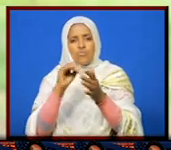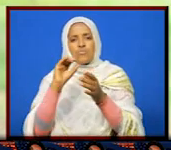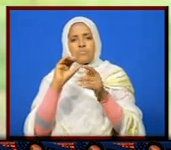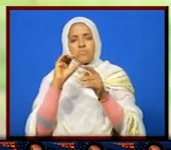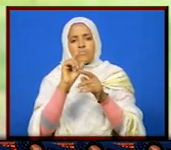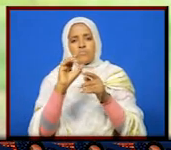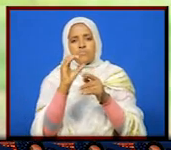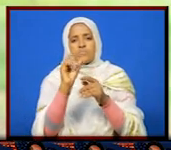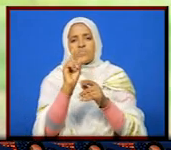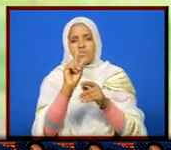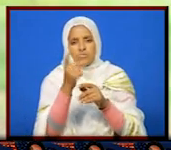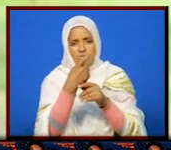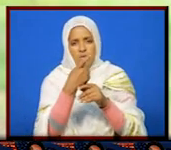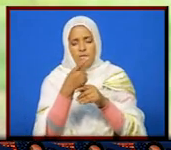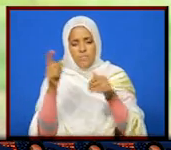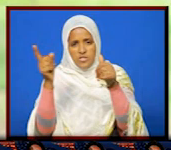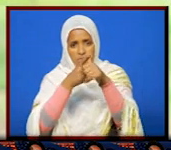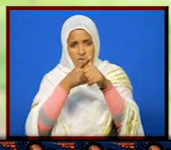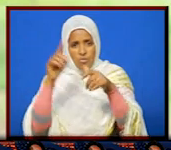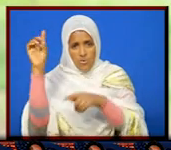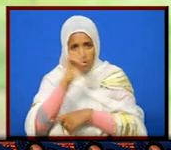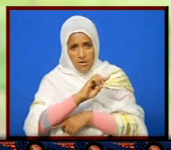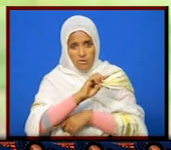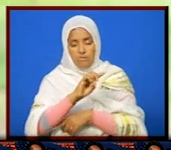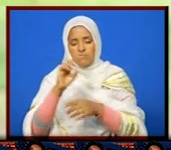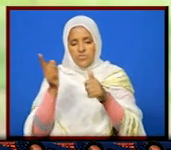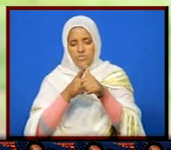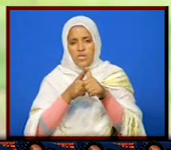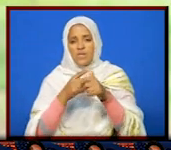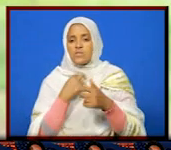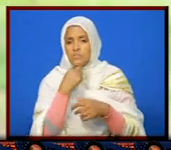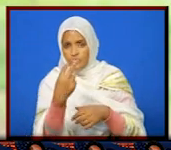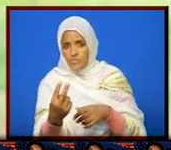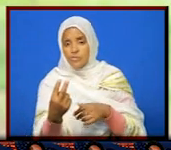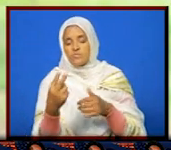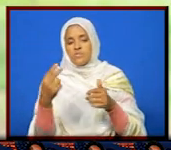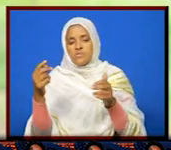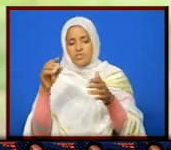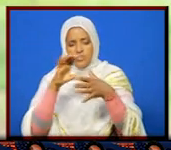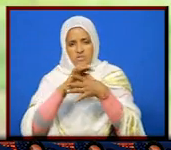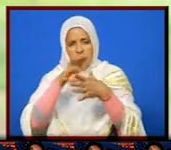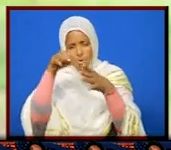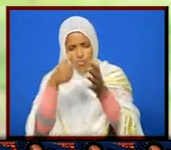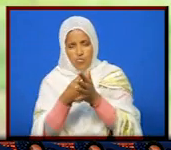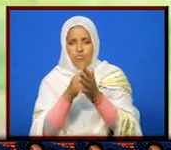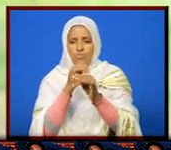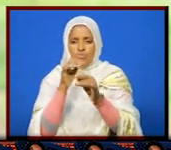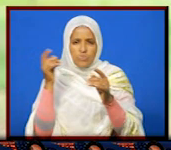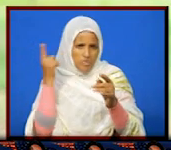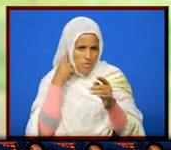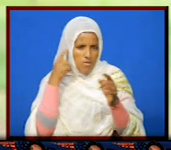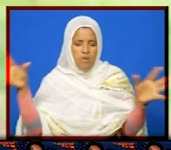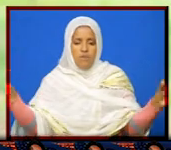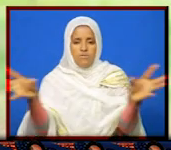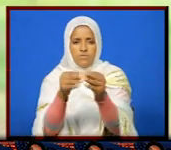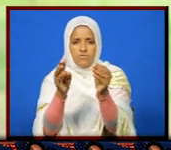የሆነ ሁሉ ምን ይሆናል? በመጀመሪያው ንፋተ ቀን ወይም ደግሞ በመጀመሪያው የነጋሪት ድምፅ ስጋ ሁሉ